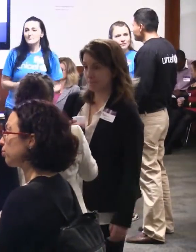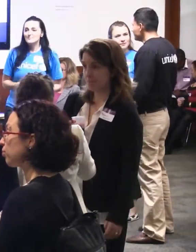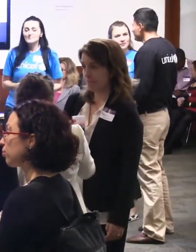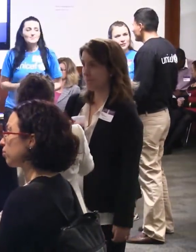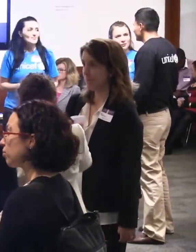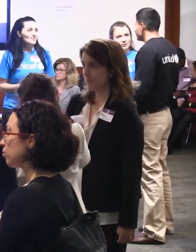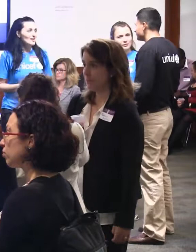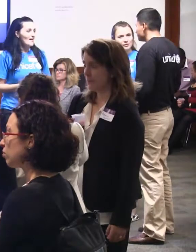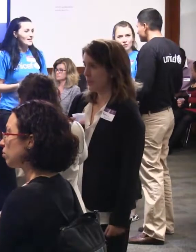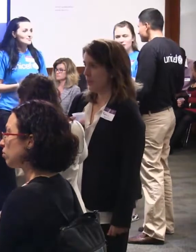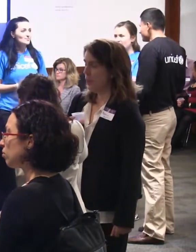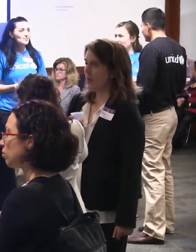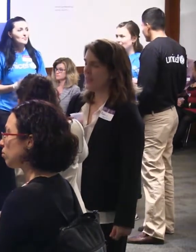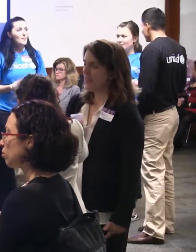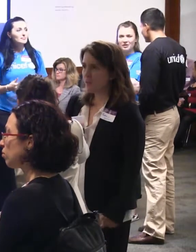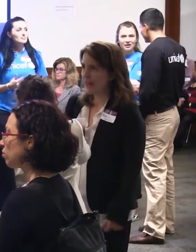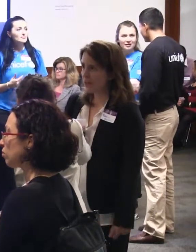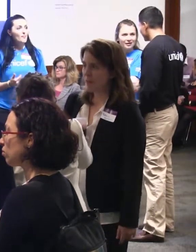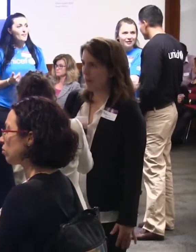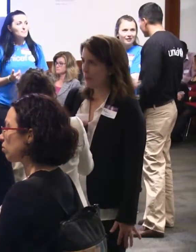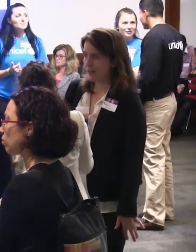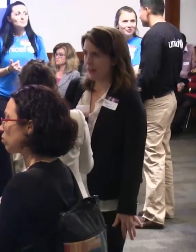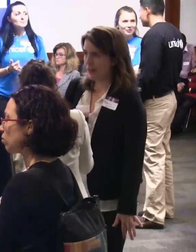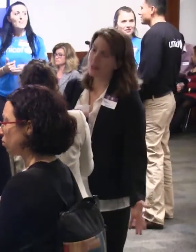Synchro system. Ẹ máa jó.